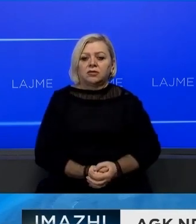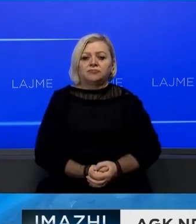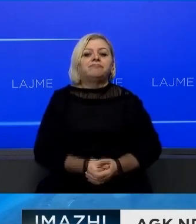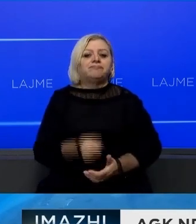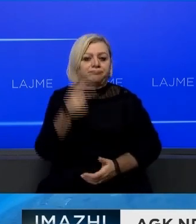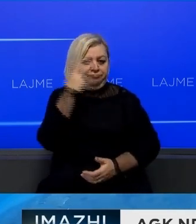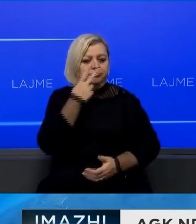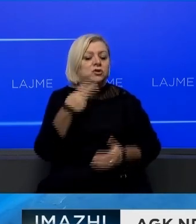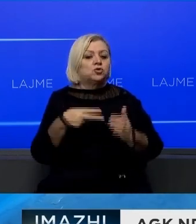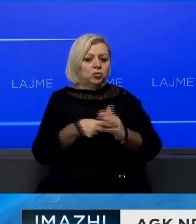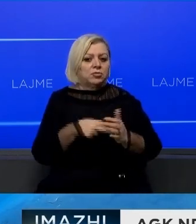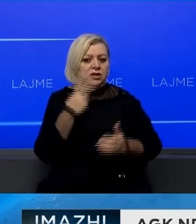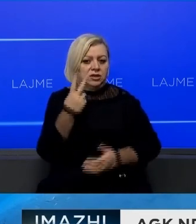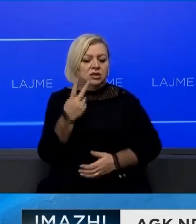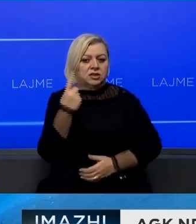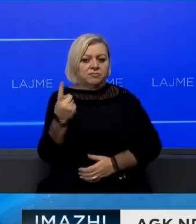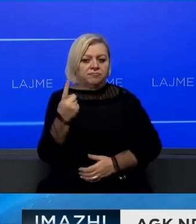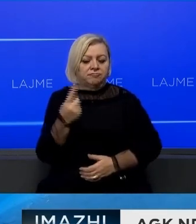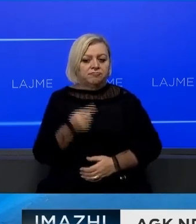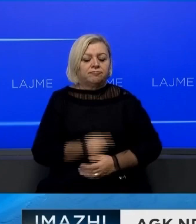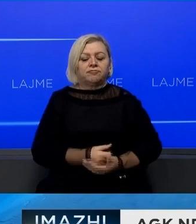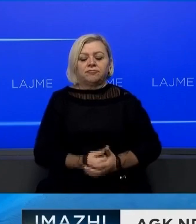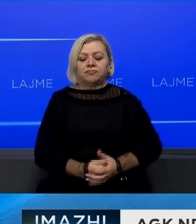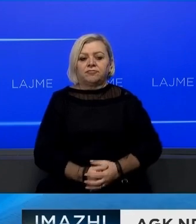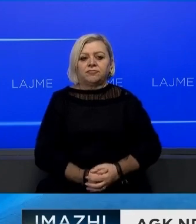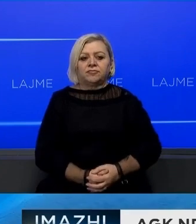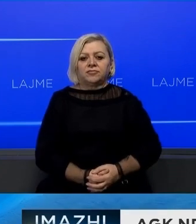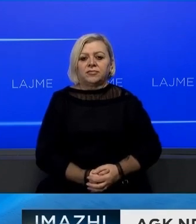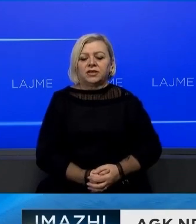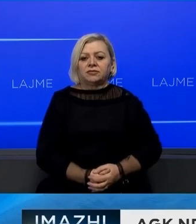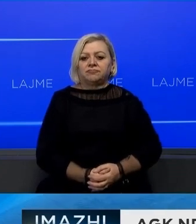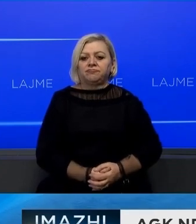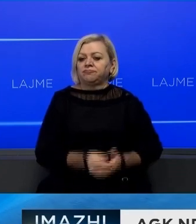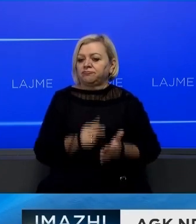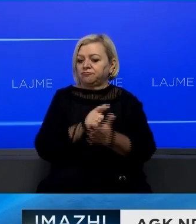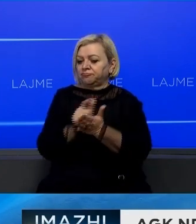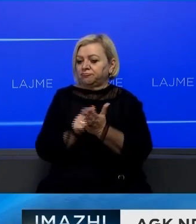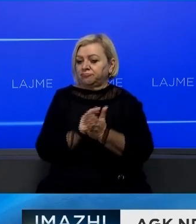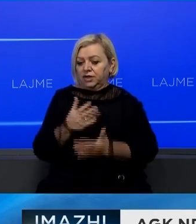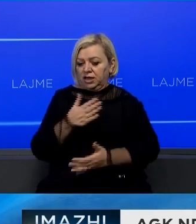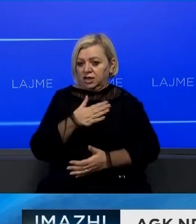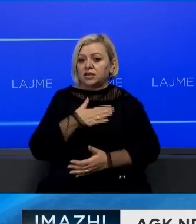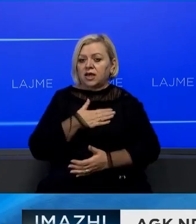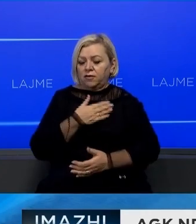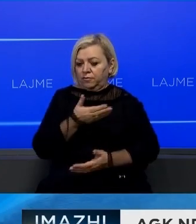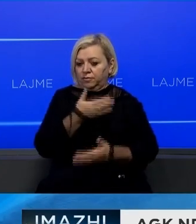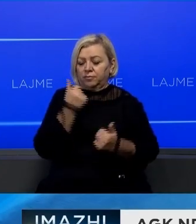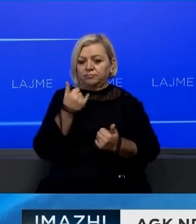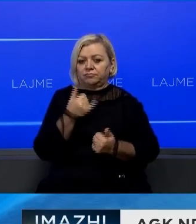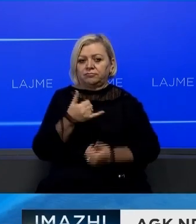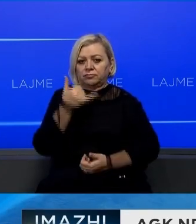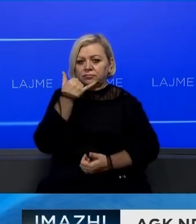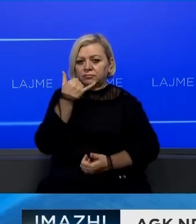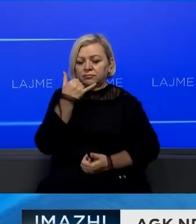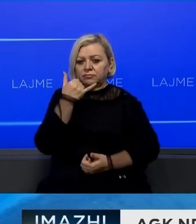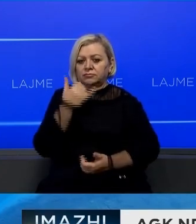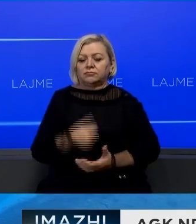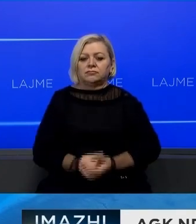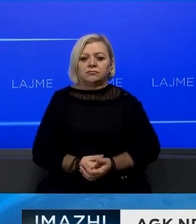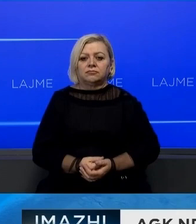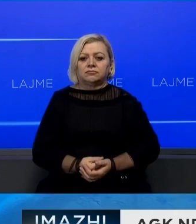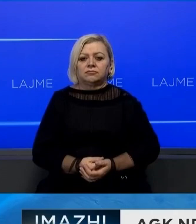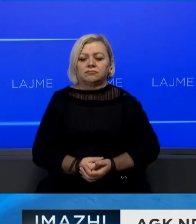kuptohet për vitin 2021, sepse tek po hym në vitin 2022. Dhe ndërkohë, derisa ne nuk e kemi zotin,